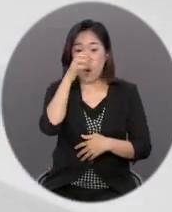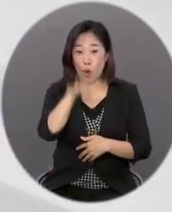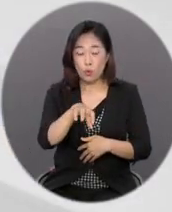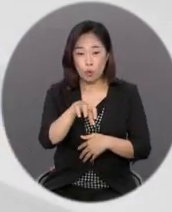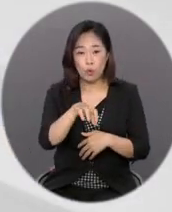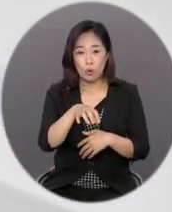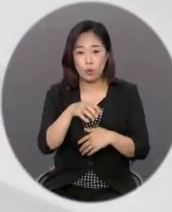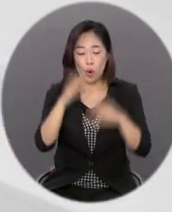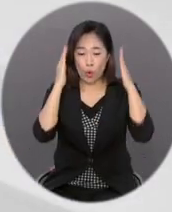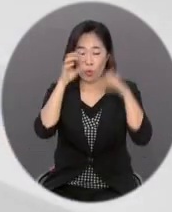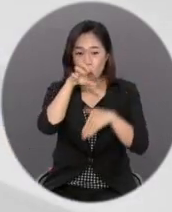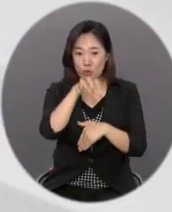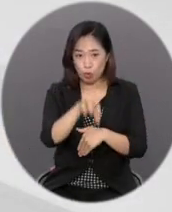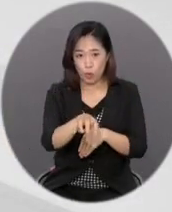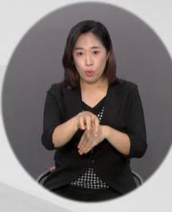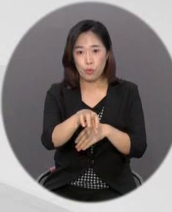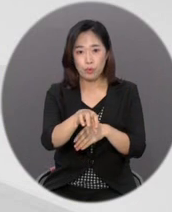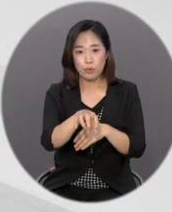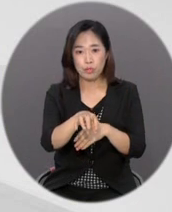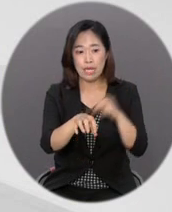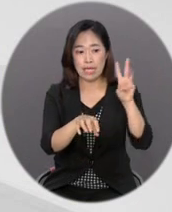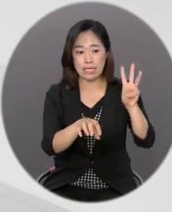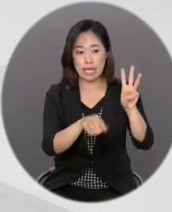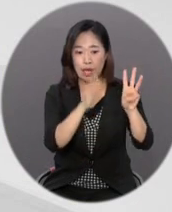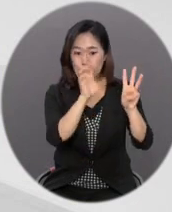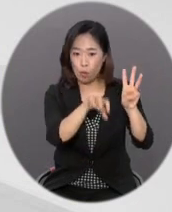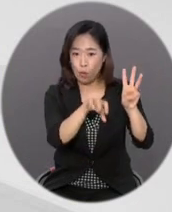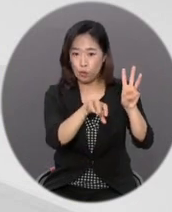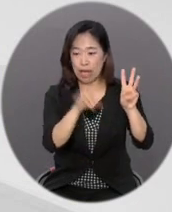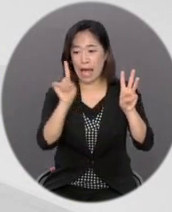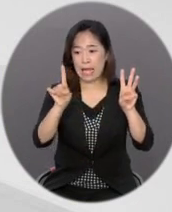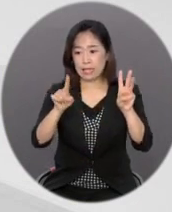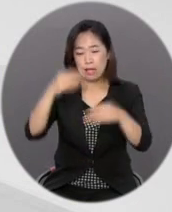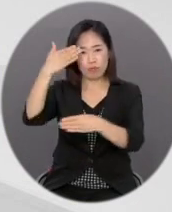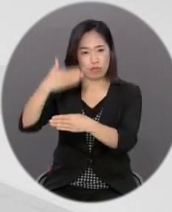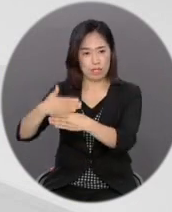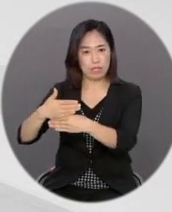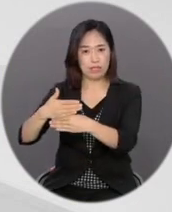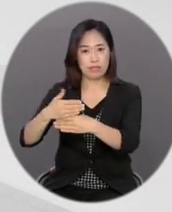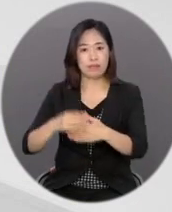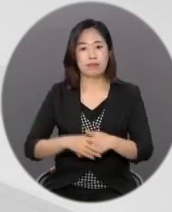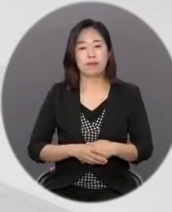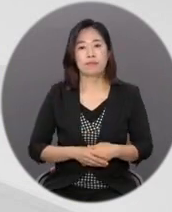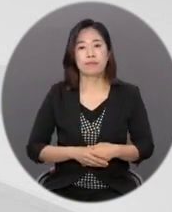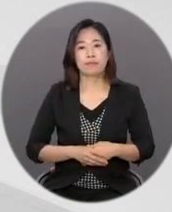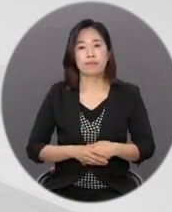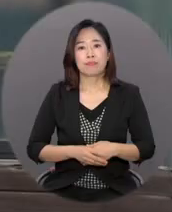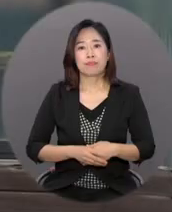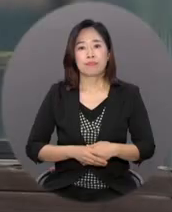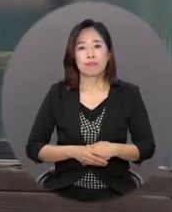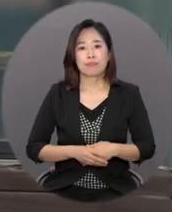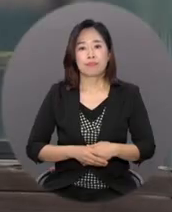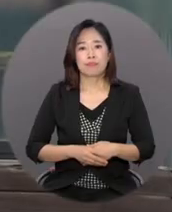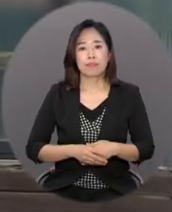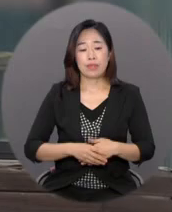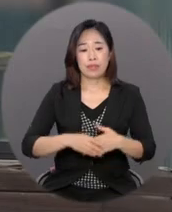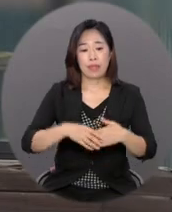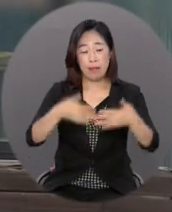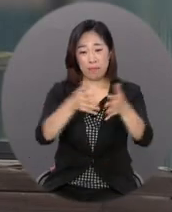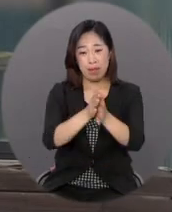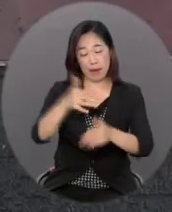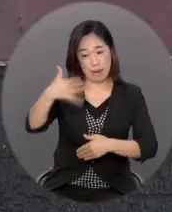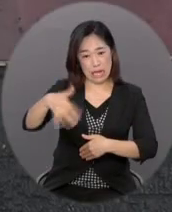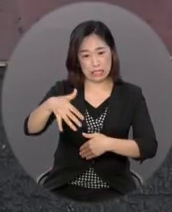학문 교육 업종의 점포는 세 곳 가운데 한 곳 꼴로 문을 닫은 것으로 집계됐습니다. 아직 폐업하지